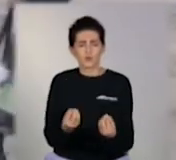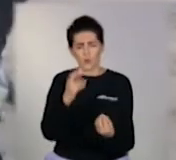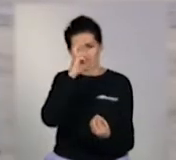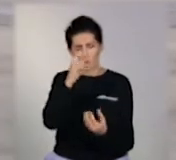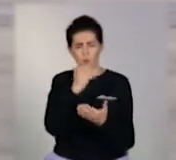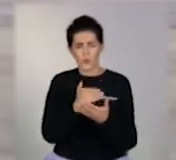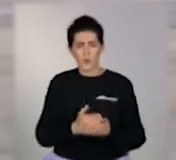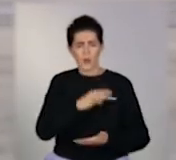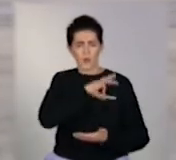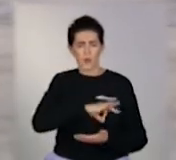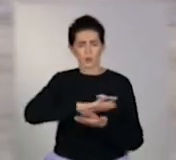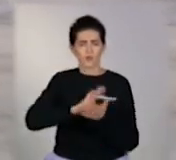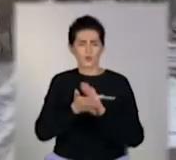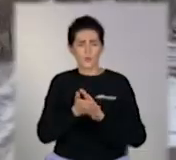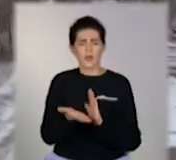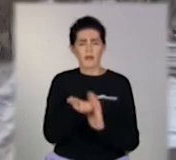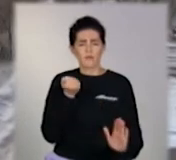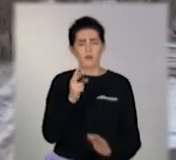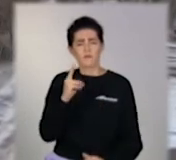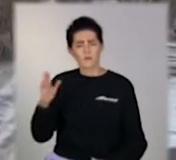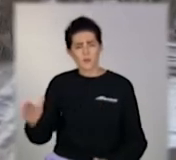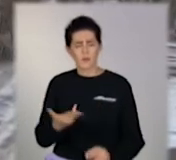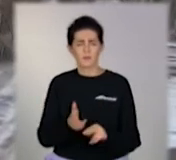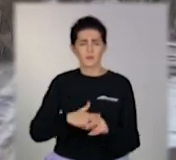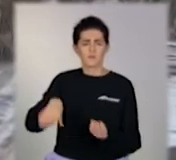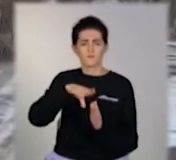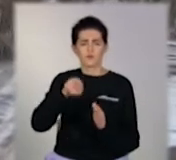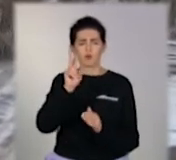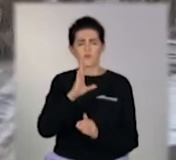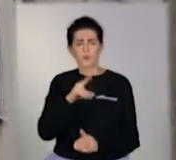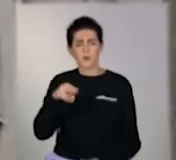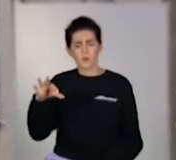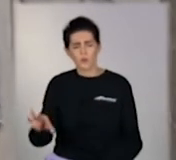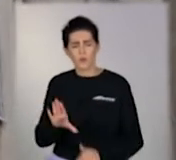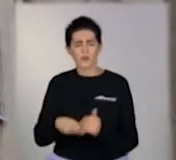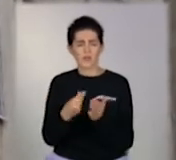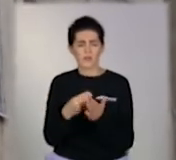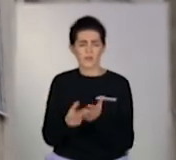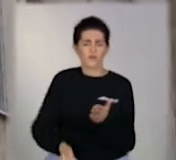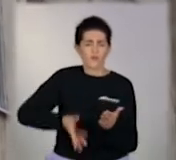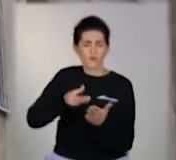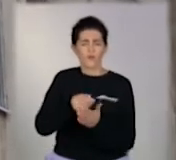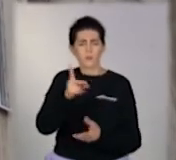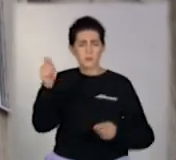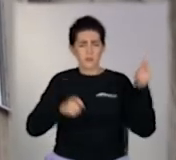на пільгових умовах. Доступне житло, житлові приміщення для ВПО та грошова компенсація для